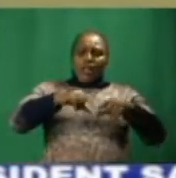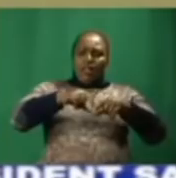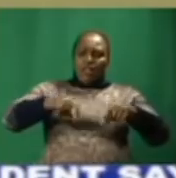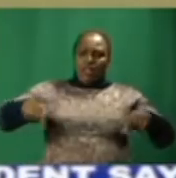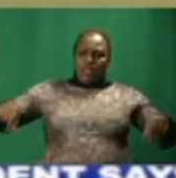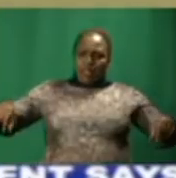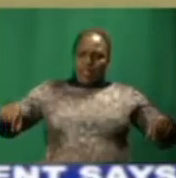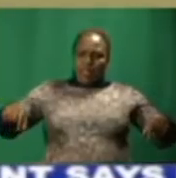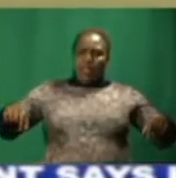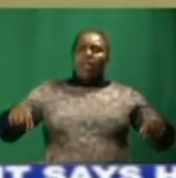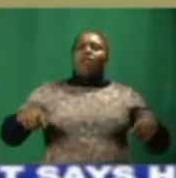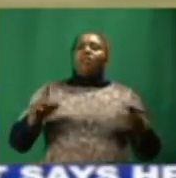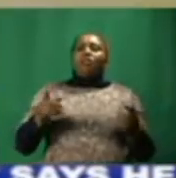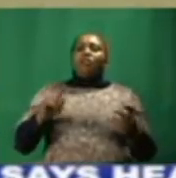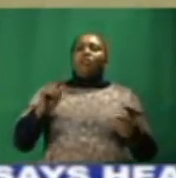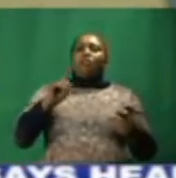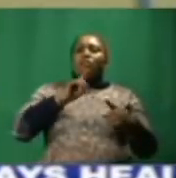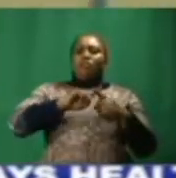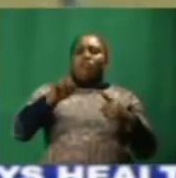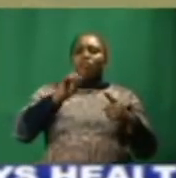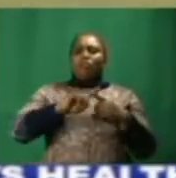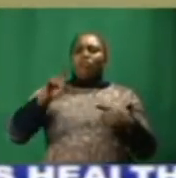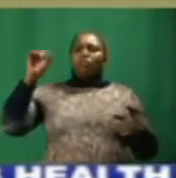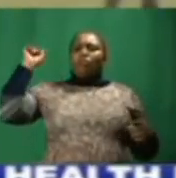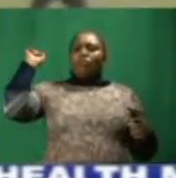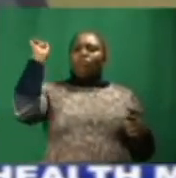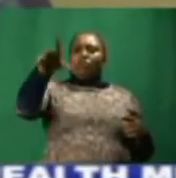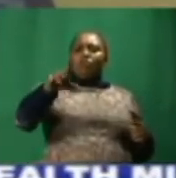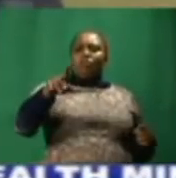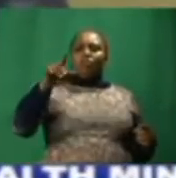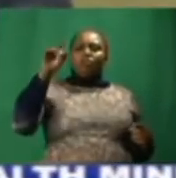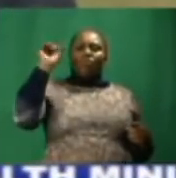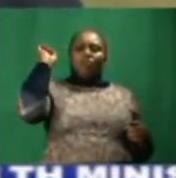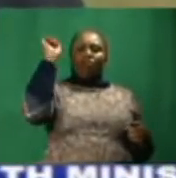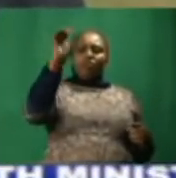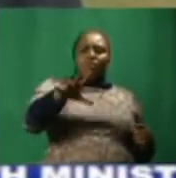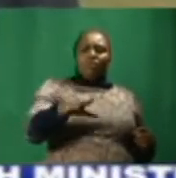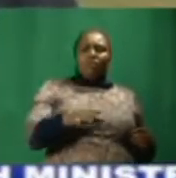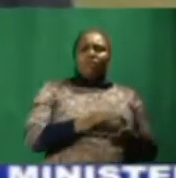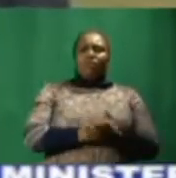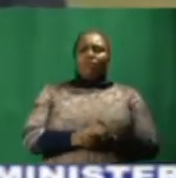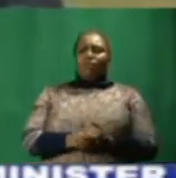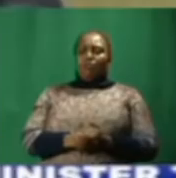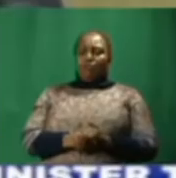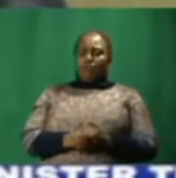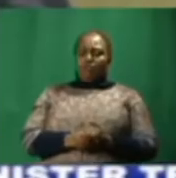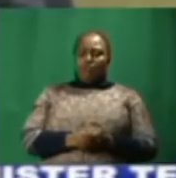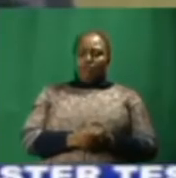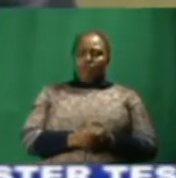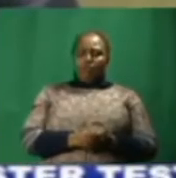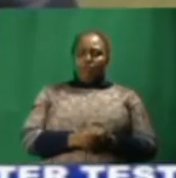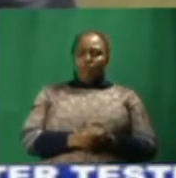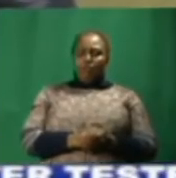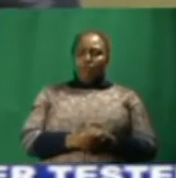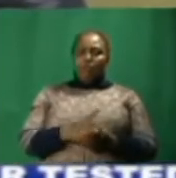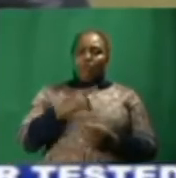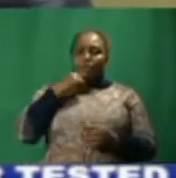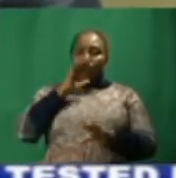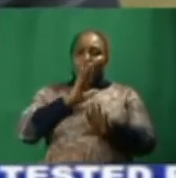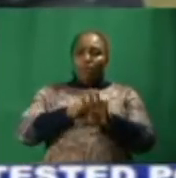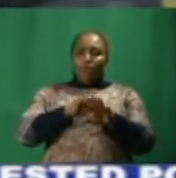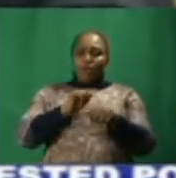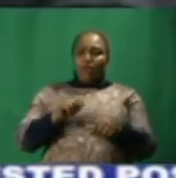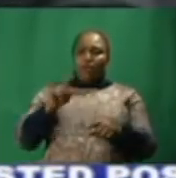ngemdlali lo opponent yakho, you are actually fined. Ngakulokunye Malinga uthi kuba bete